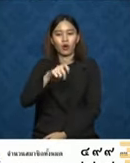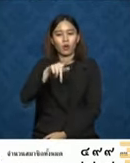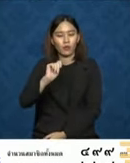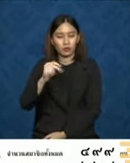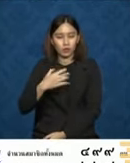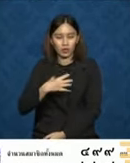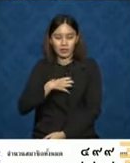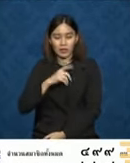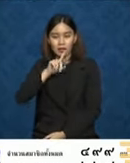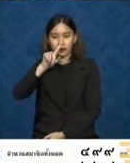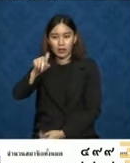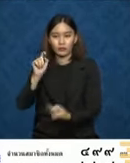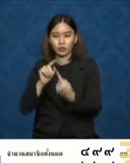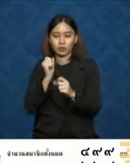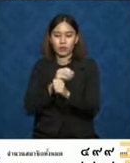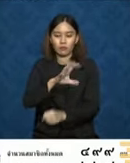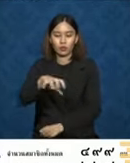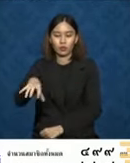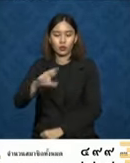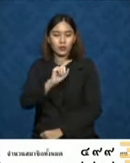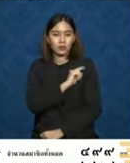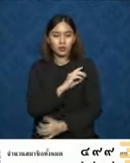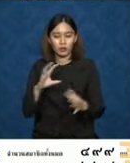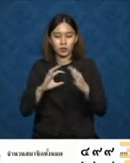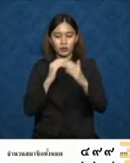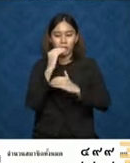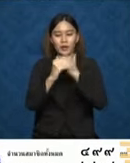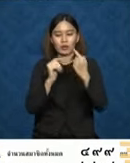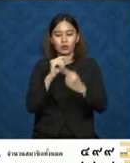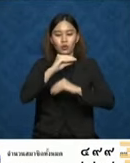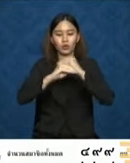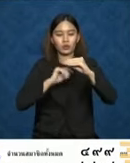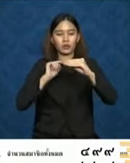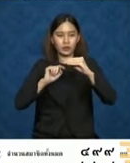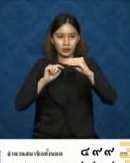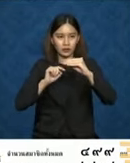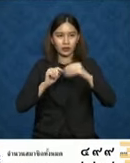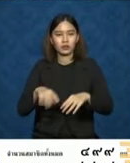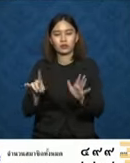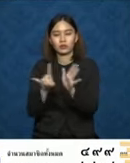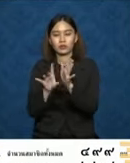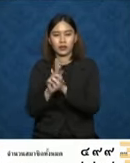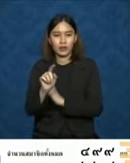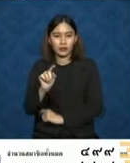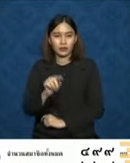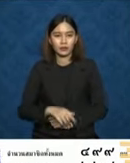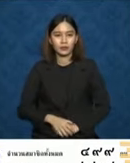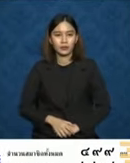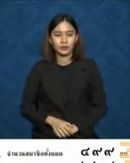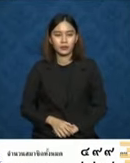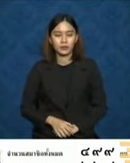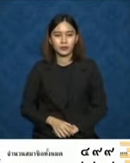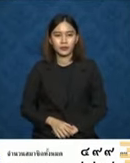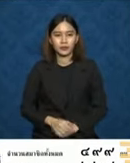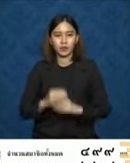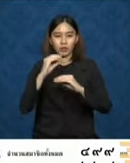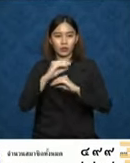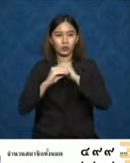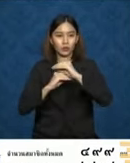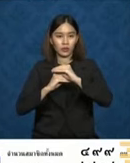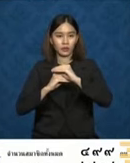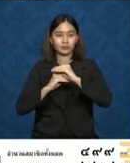ดิฉันจึงอยากสอบถามไปยังหน่วยงานที่เกี่ยวข้องถึงความคืบหน้าในโครงการนี้และเรื่องสุดท้ายค่ะค่ะท่านประธานโครง